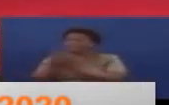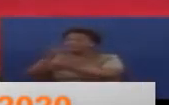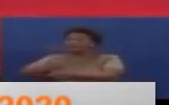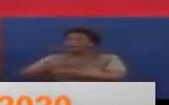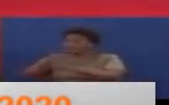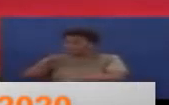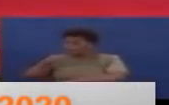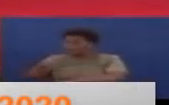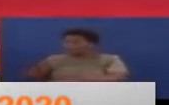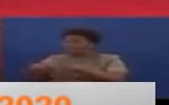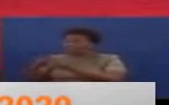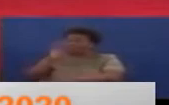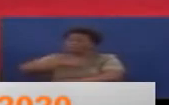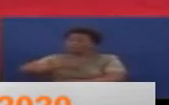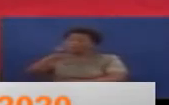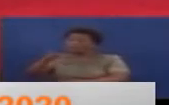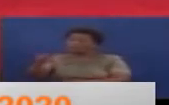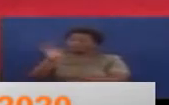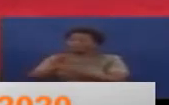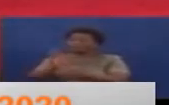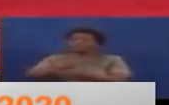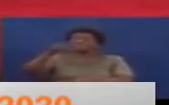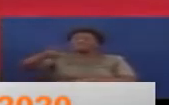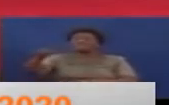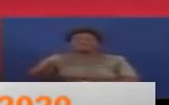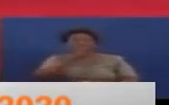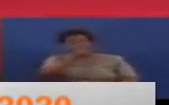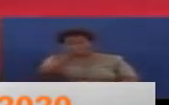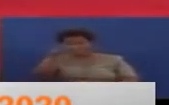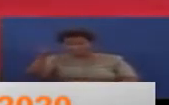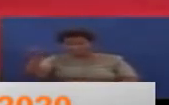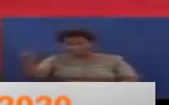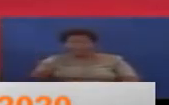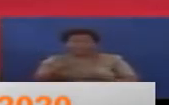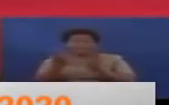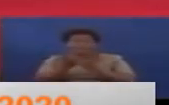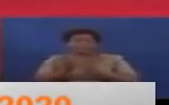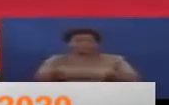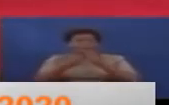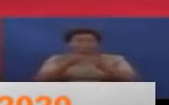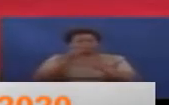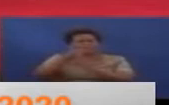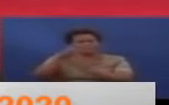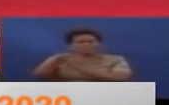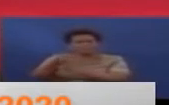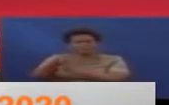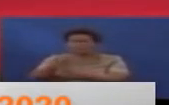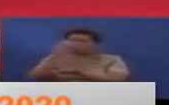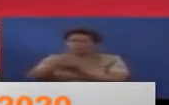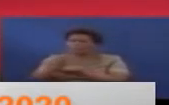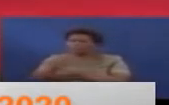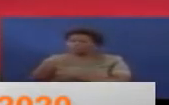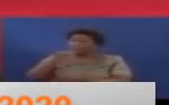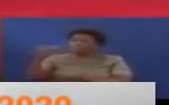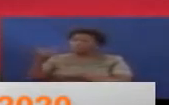2019-2020, bali kujua huweni imewekwa wapi. Bajeti ya mwaka huu wa fedha pengine imetoa matumaini mapya